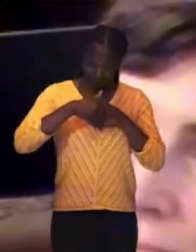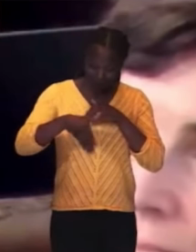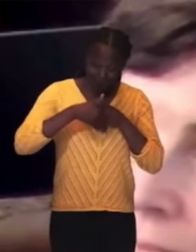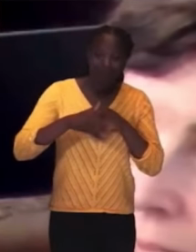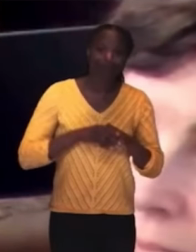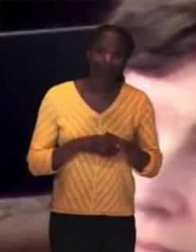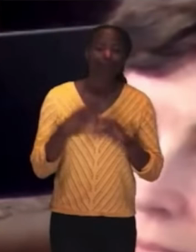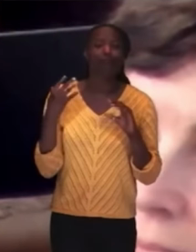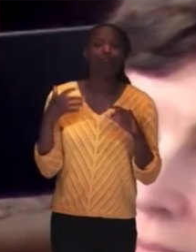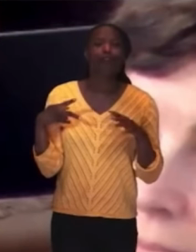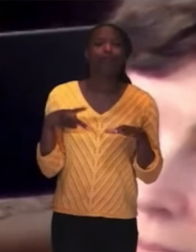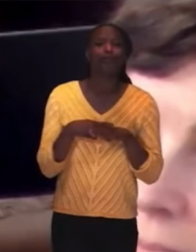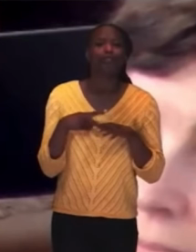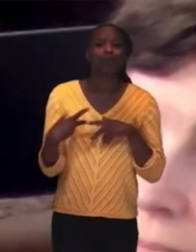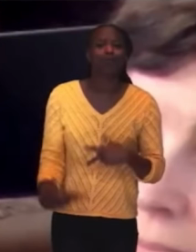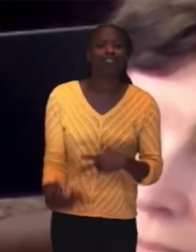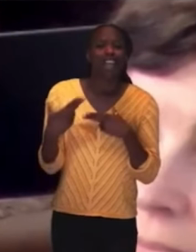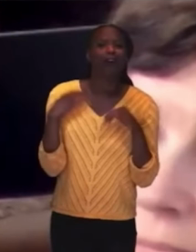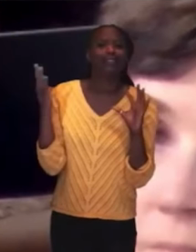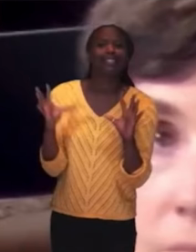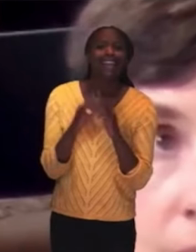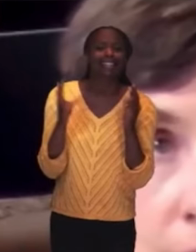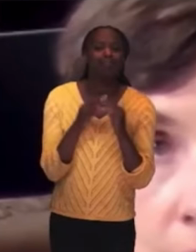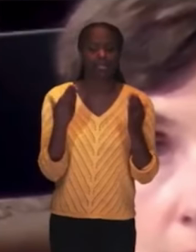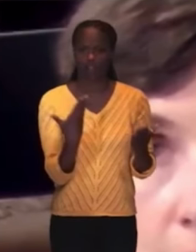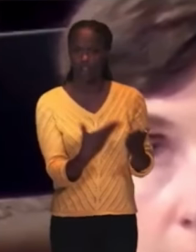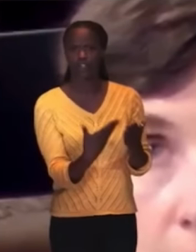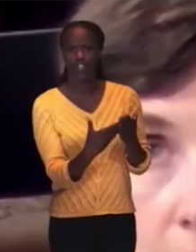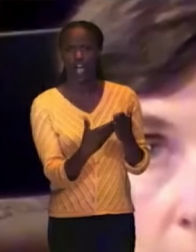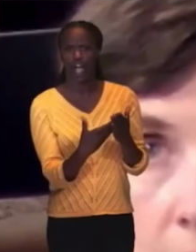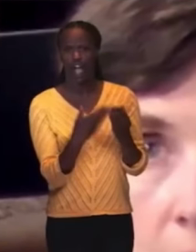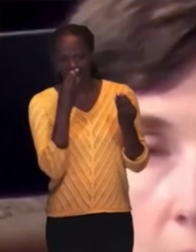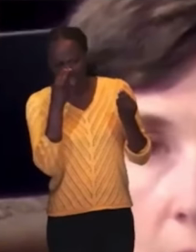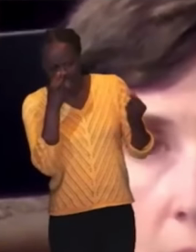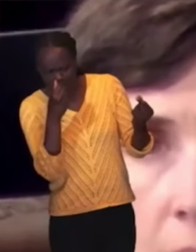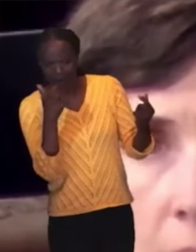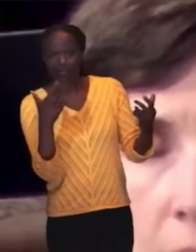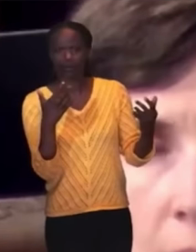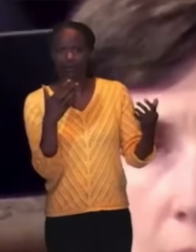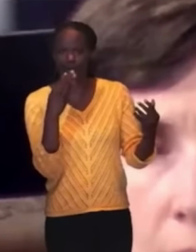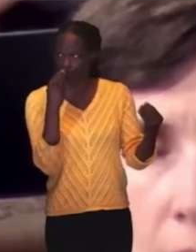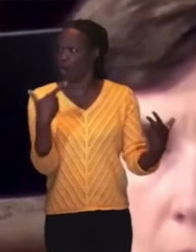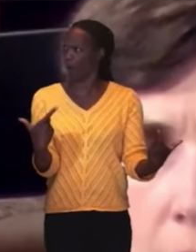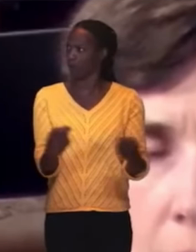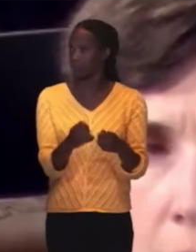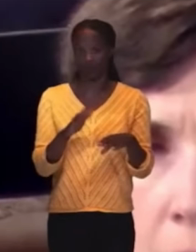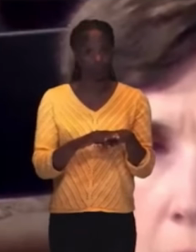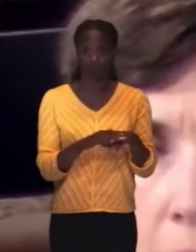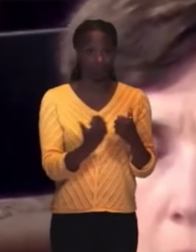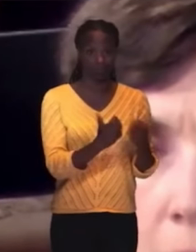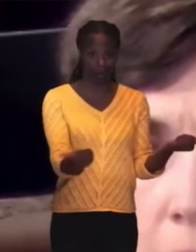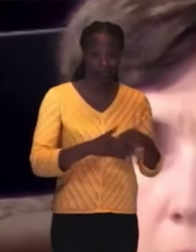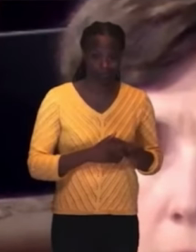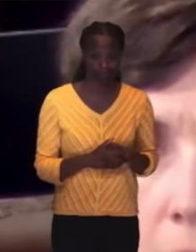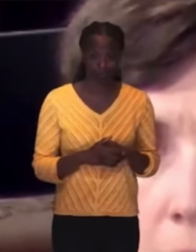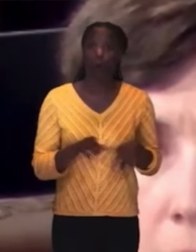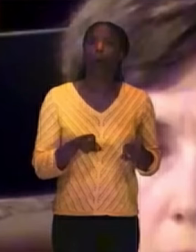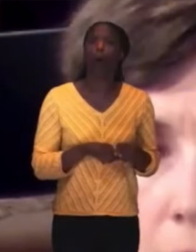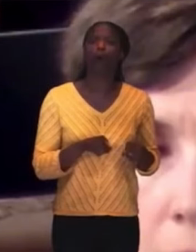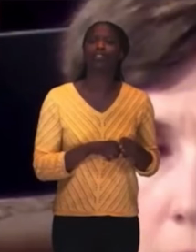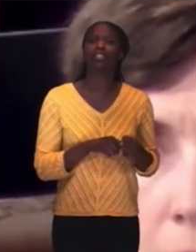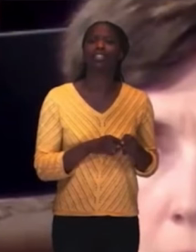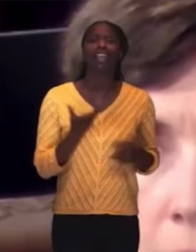début de séance, d'une part que tout ça correspond à vos estimations, on vient de voir que ce n'est pas le cas, et que c'est un volume d'investissement de